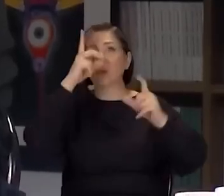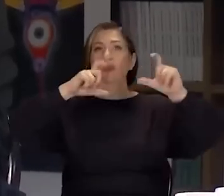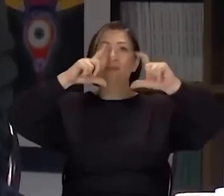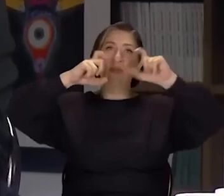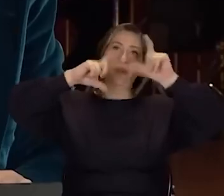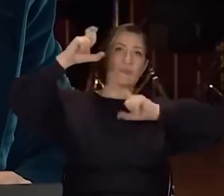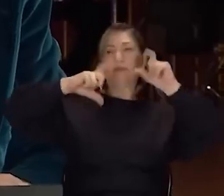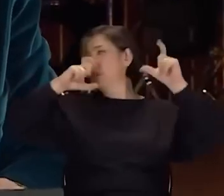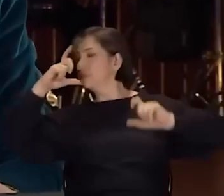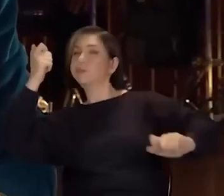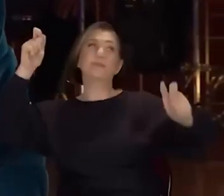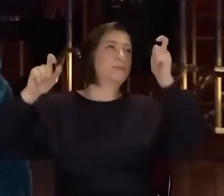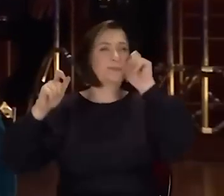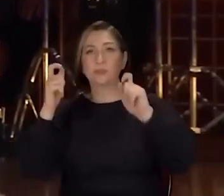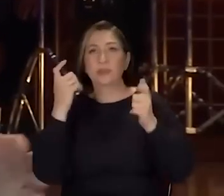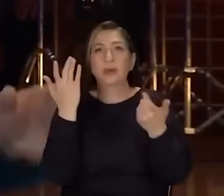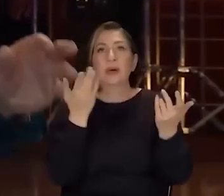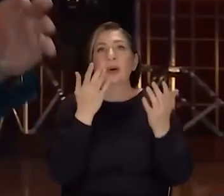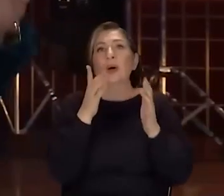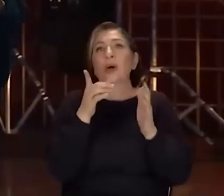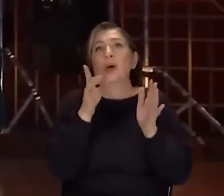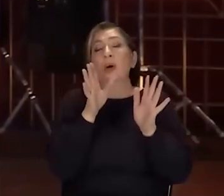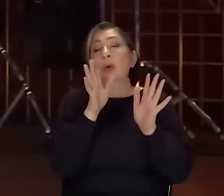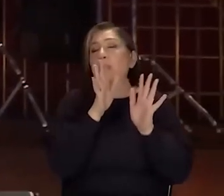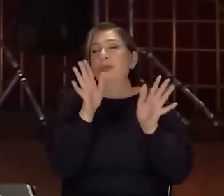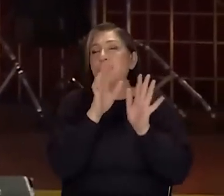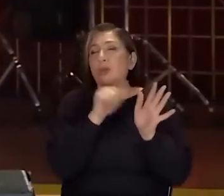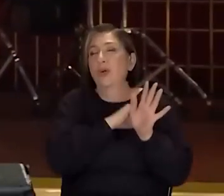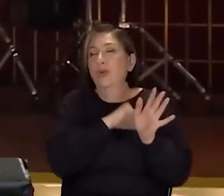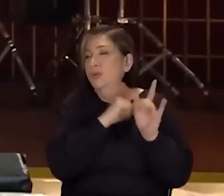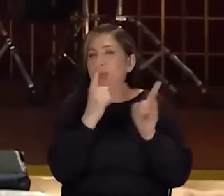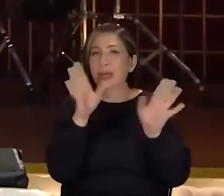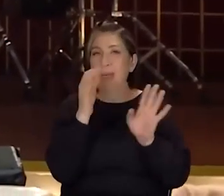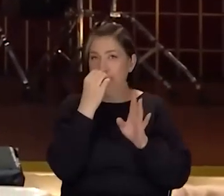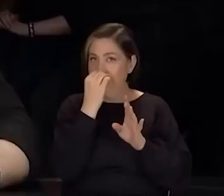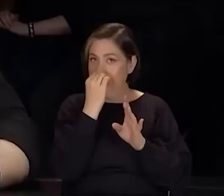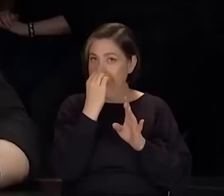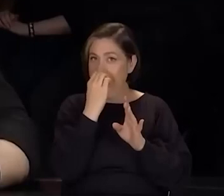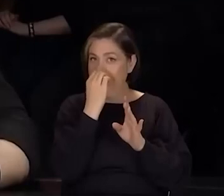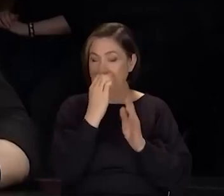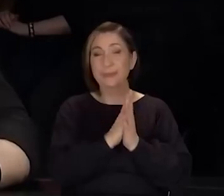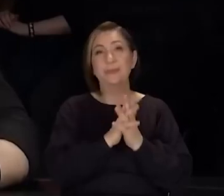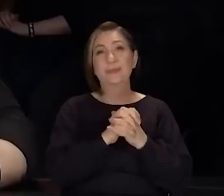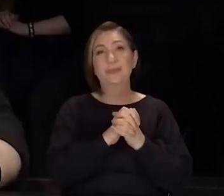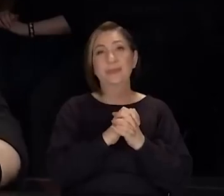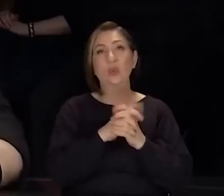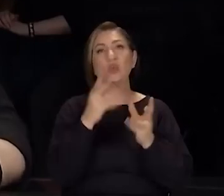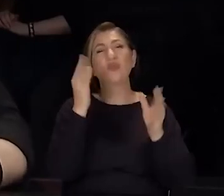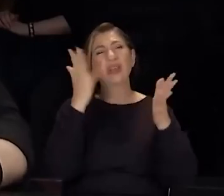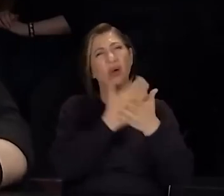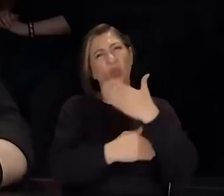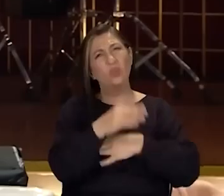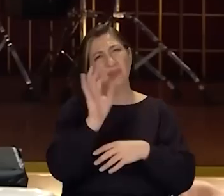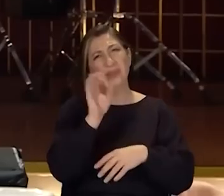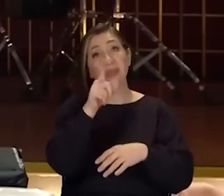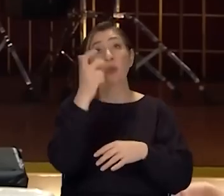fotoğraf çektirmek var. Tabii. Makine gibi. Bu tabii, abi tabii. korkunç bir şey. Yok. O yani, daha çok yoruyor galiba.